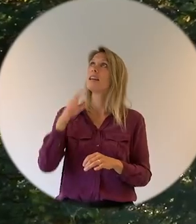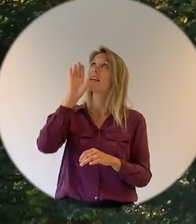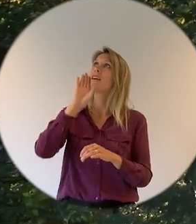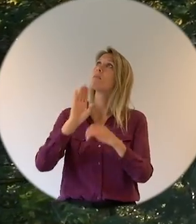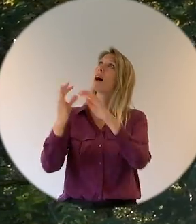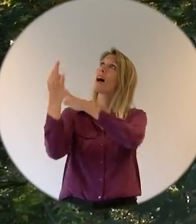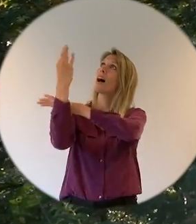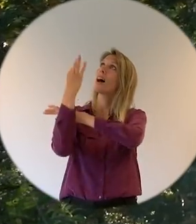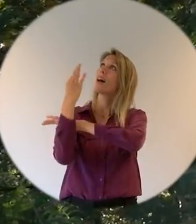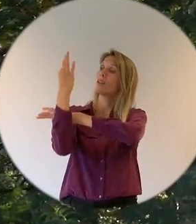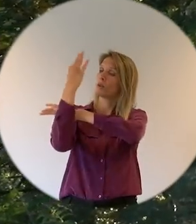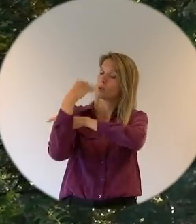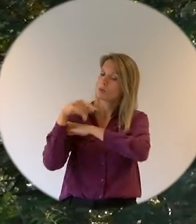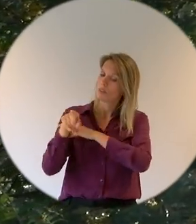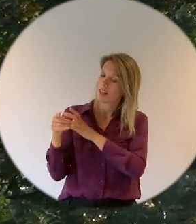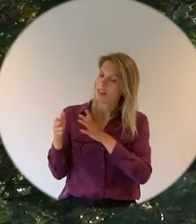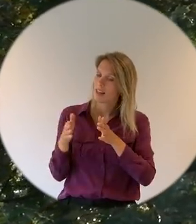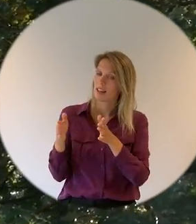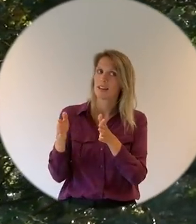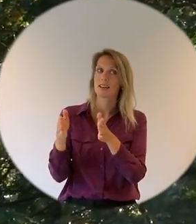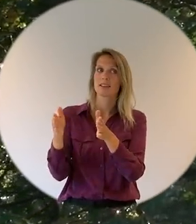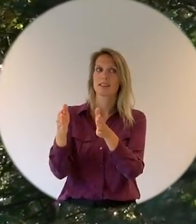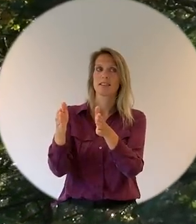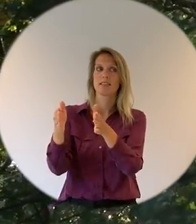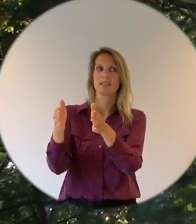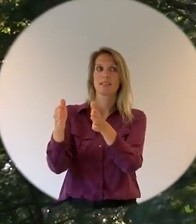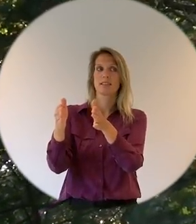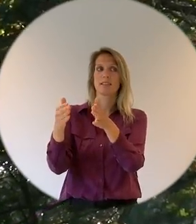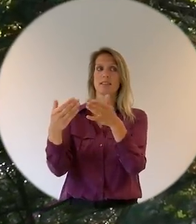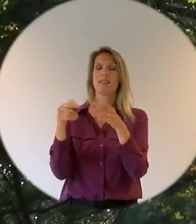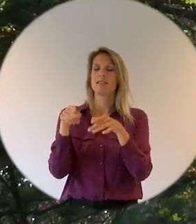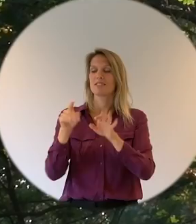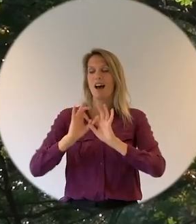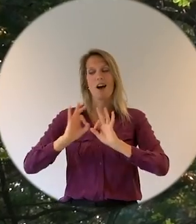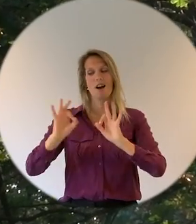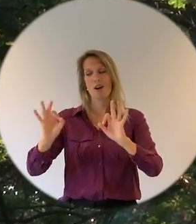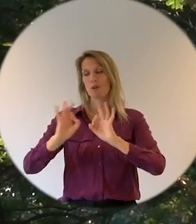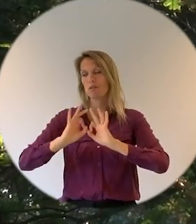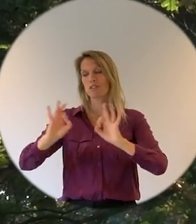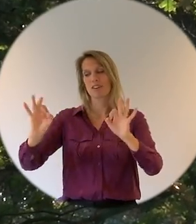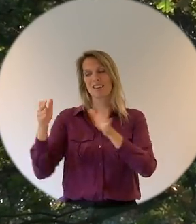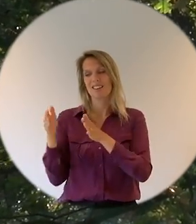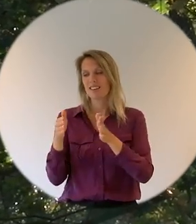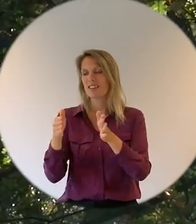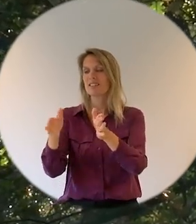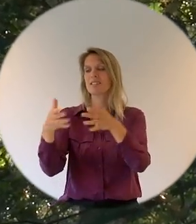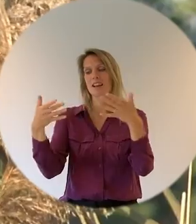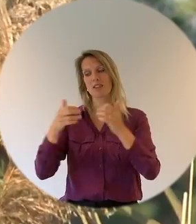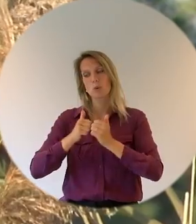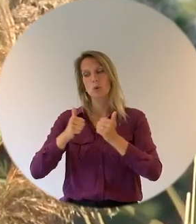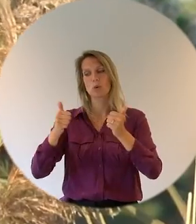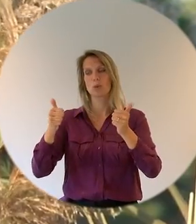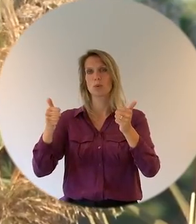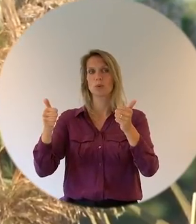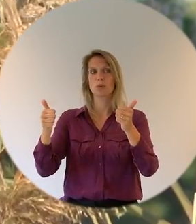Hier leer mij uw weg, die zuiver is